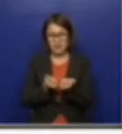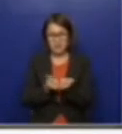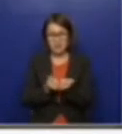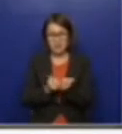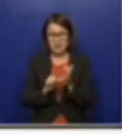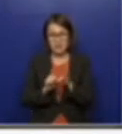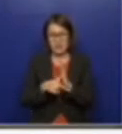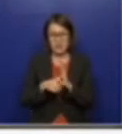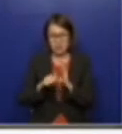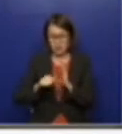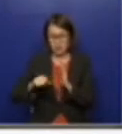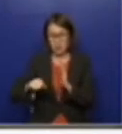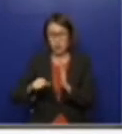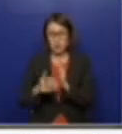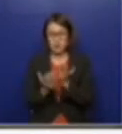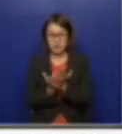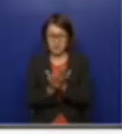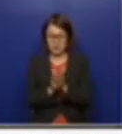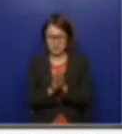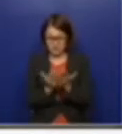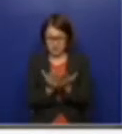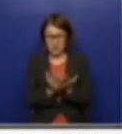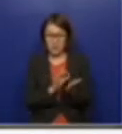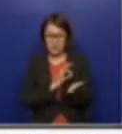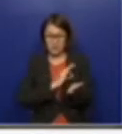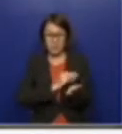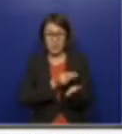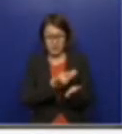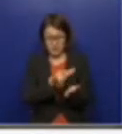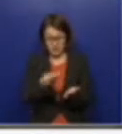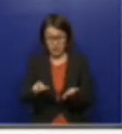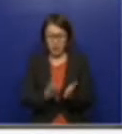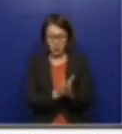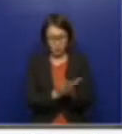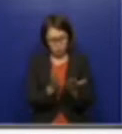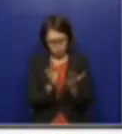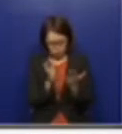ผู้แทนราษฎรที่ทำประกอบให้กับสมาชิกเนี่ยมีรายละเอียดมาก